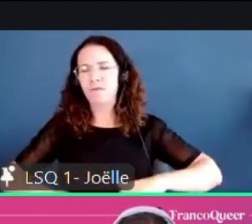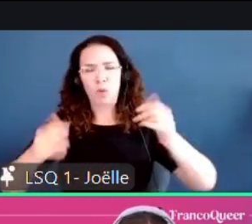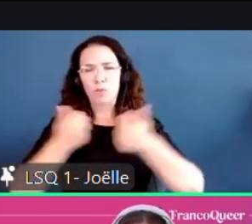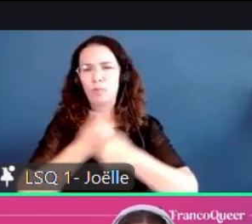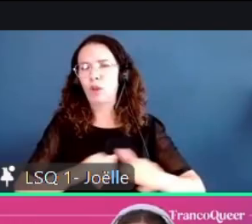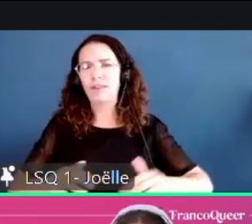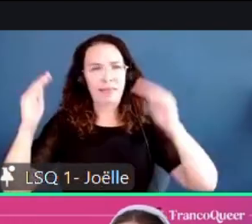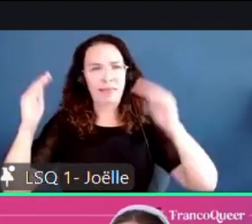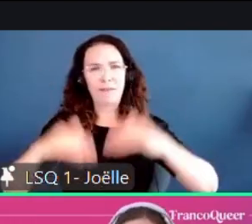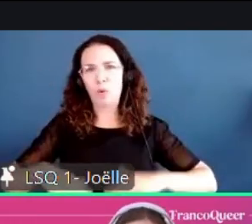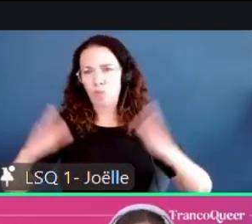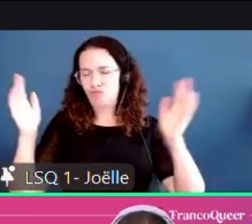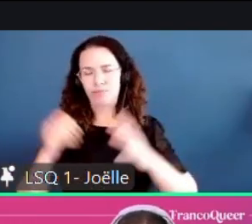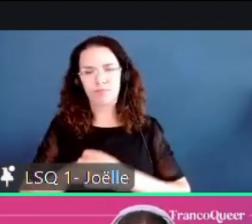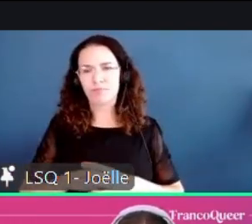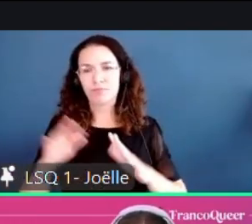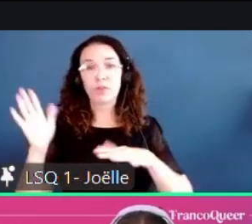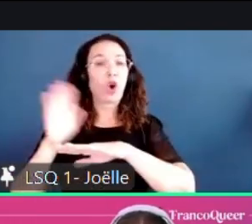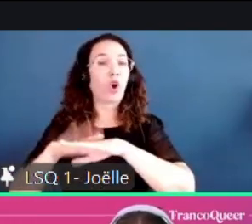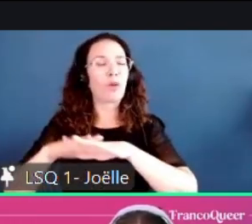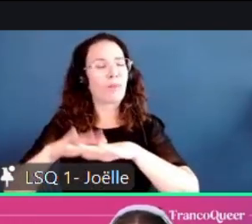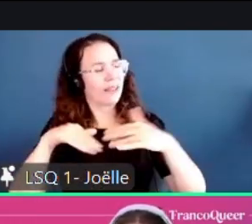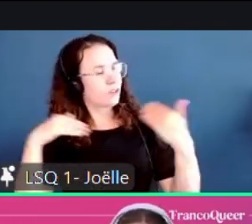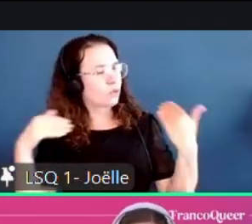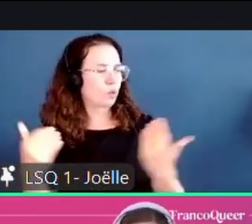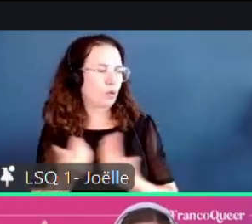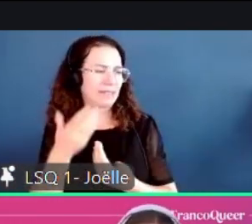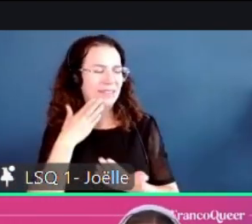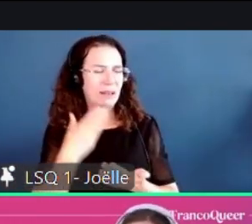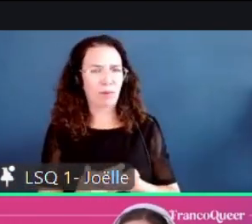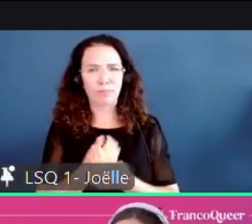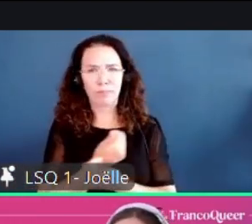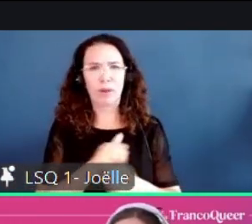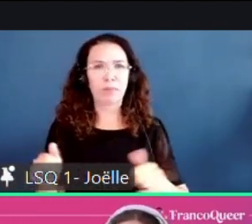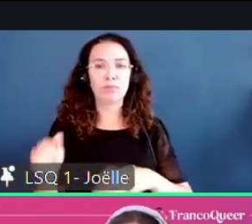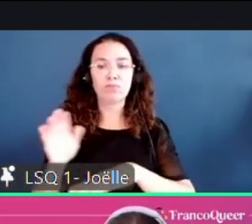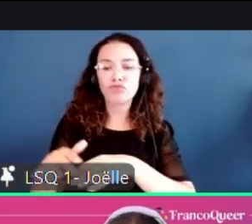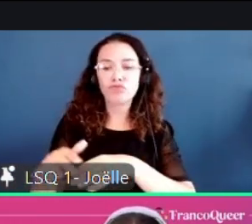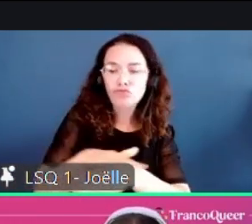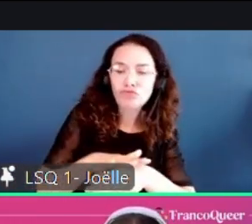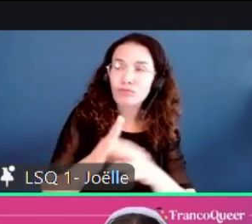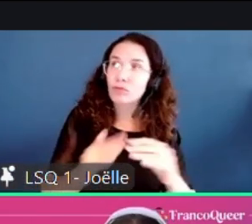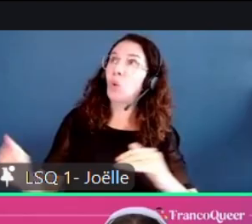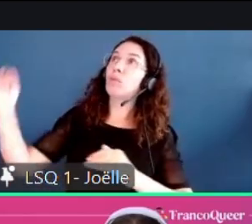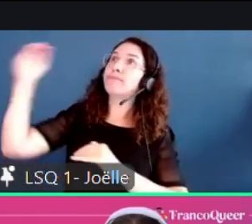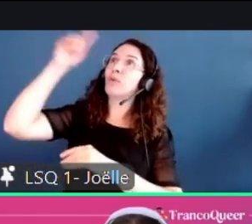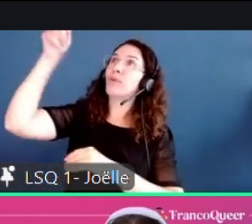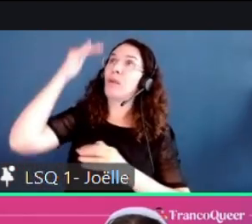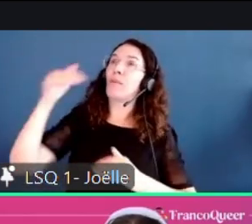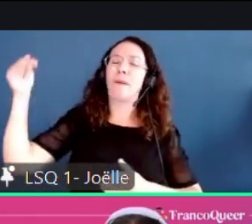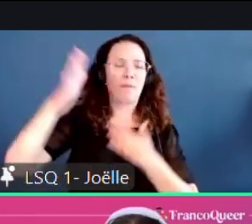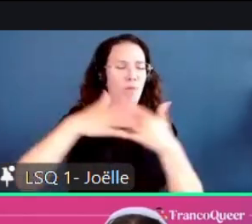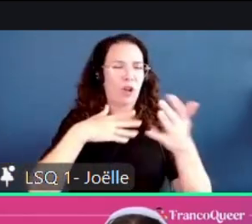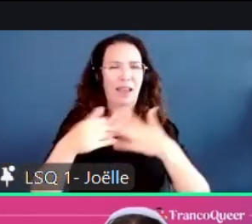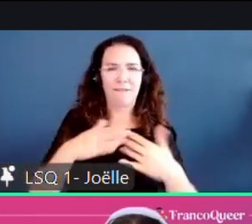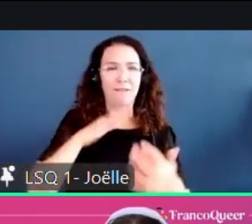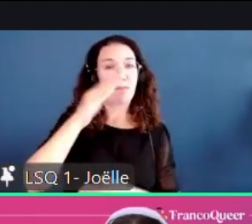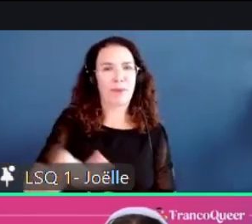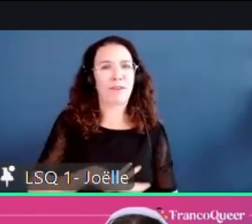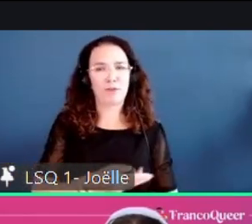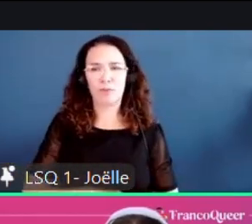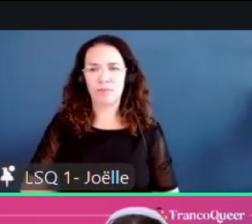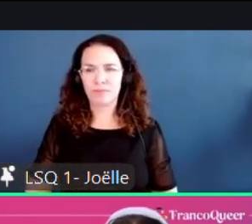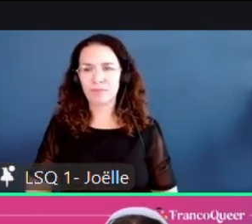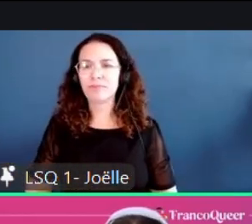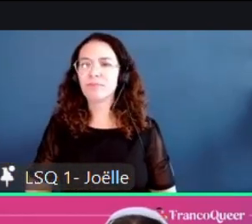quelle échelle. Toutes les recommandations sont bonnes ici. Là. On veut vraiment comme une diversité de réponses. OK. Je